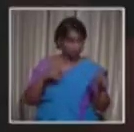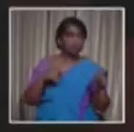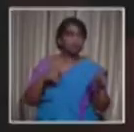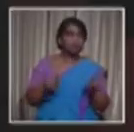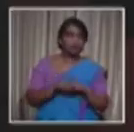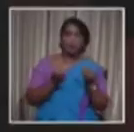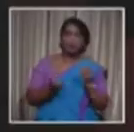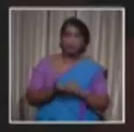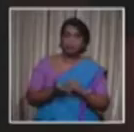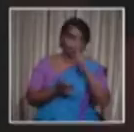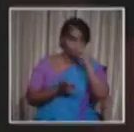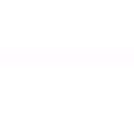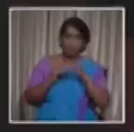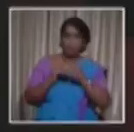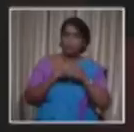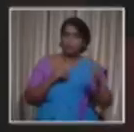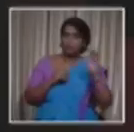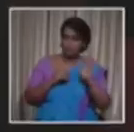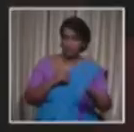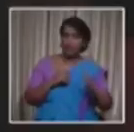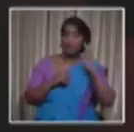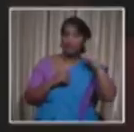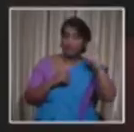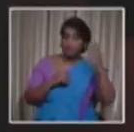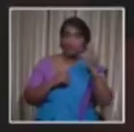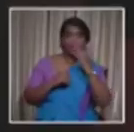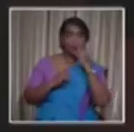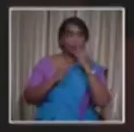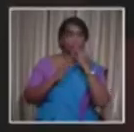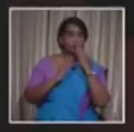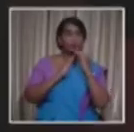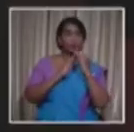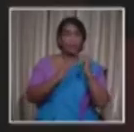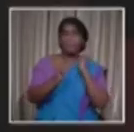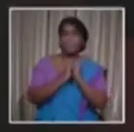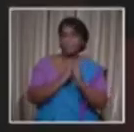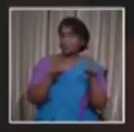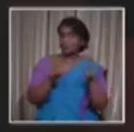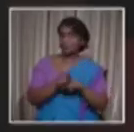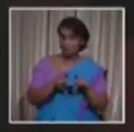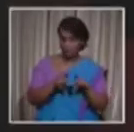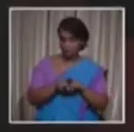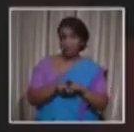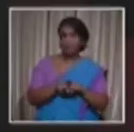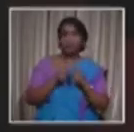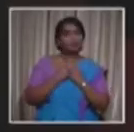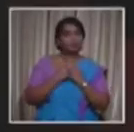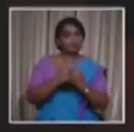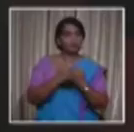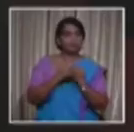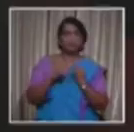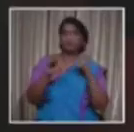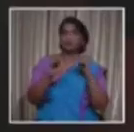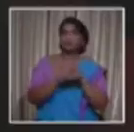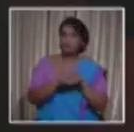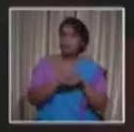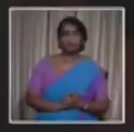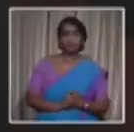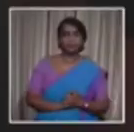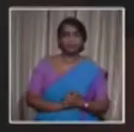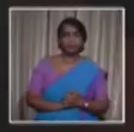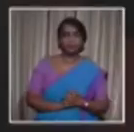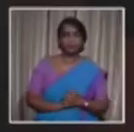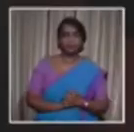තව සති දෙකක් ඇතුළත විශේෂ පාසල් බස් රථ සේවාවක් ලෙස ධාවනයේට එකතු කරන්න බලාපොරොත්තු